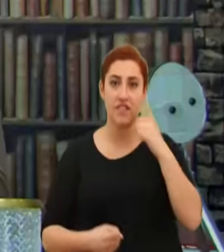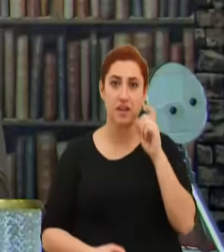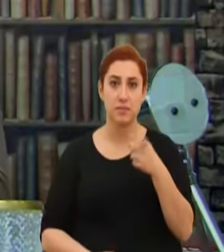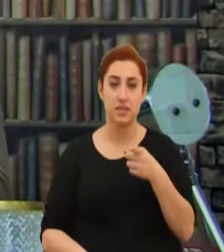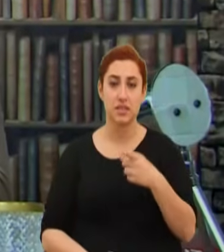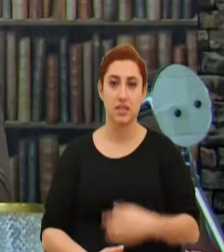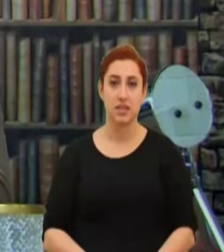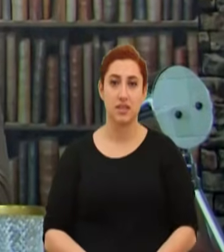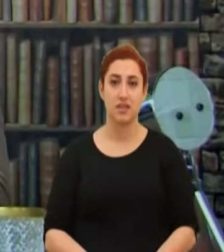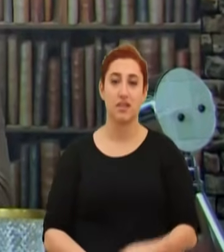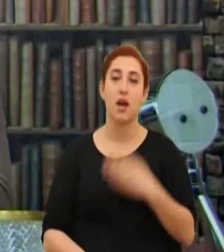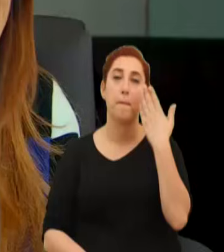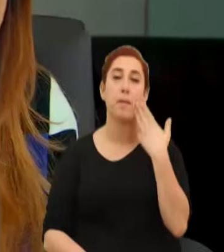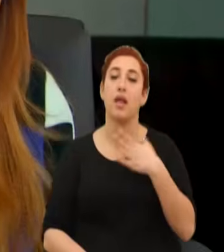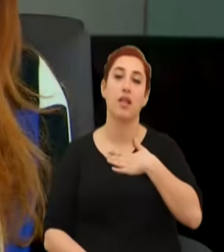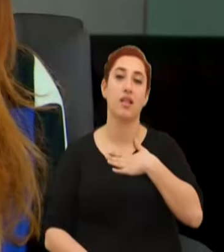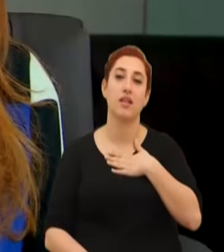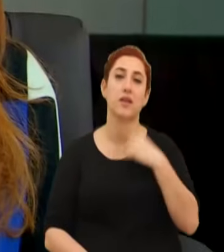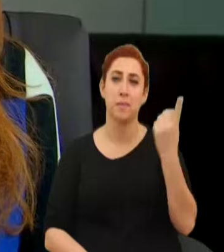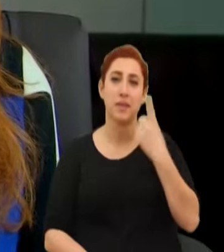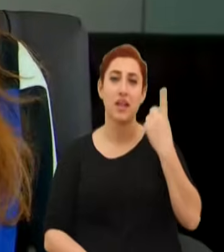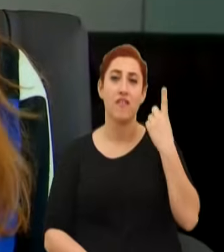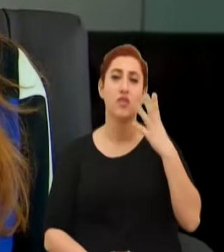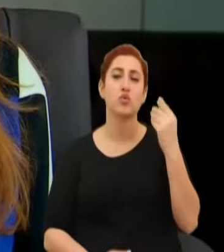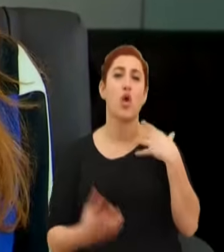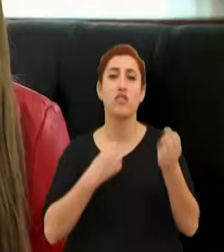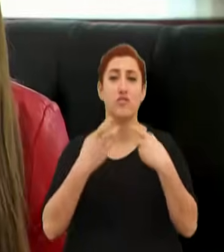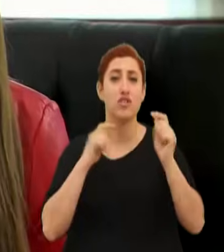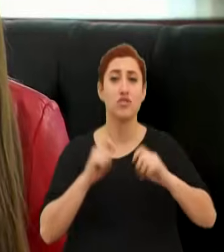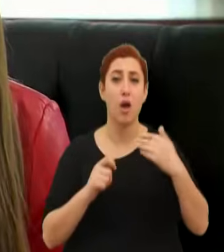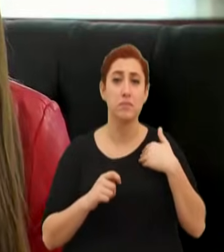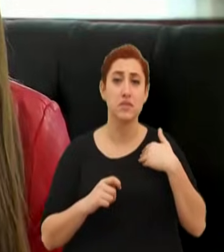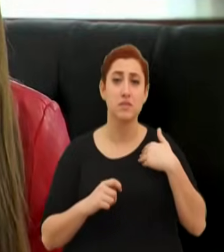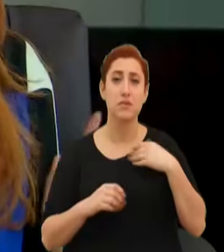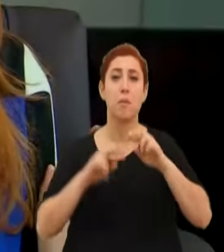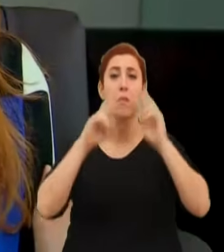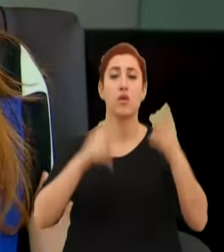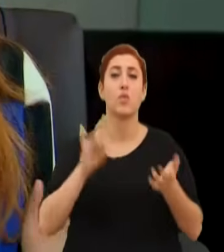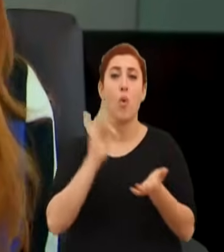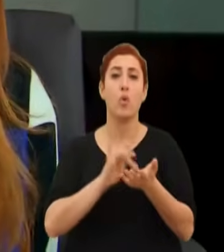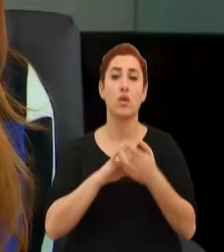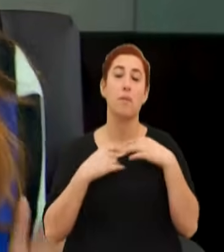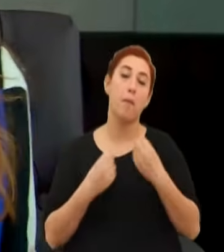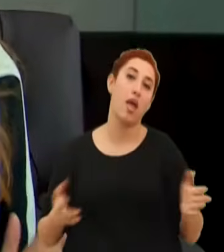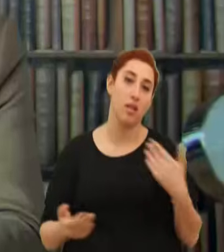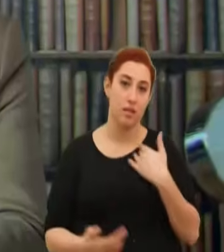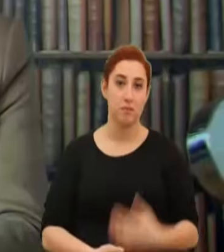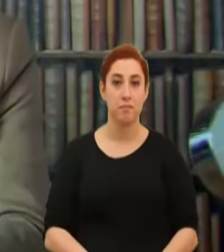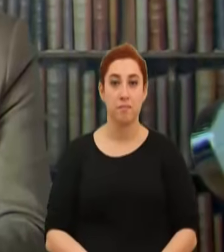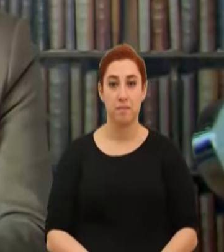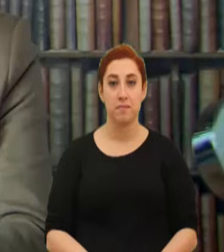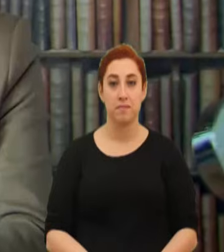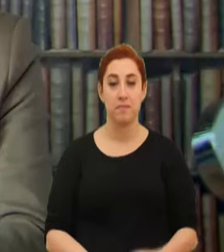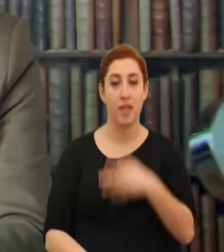misin? Ay bayılırım. Bir keresinde o kadar çok alışveriş yapmışım ki mağazanın ortasında bayıldım.